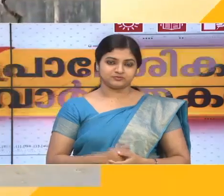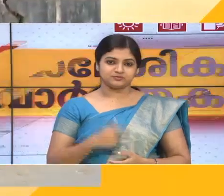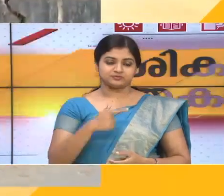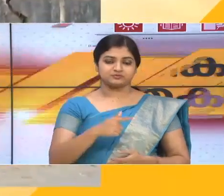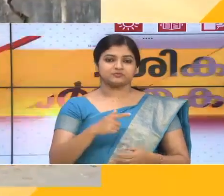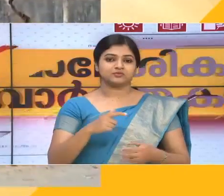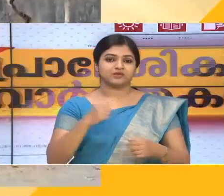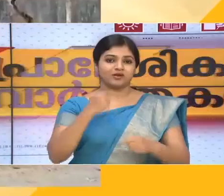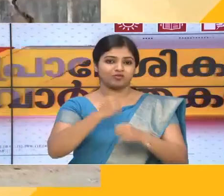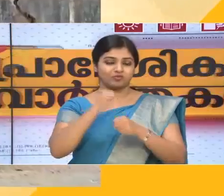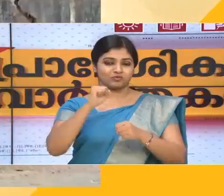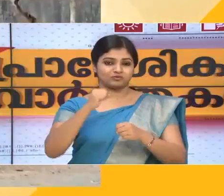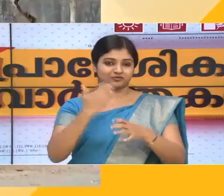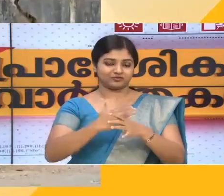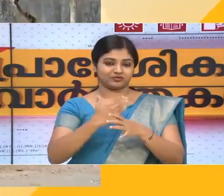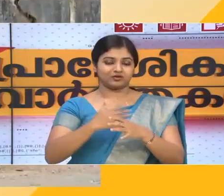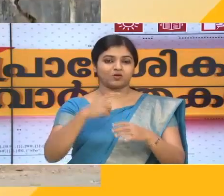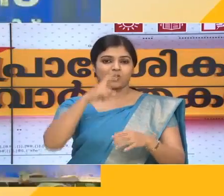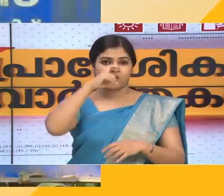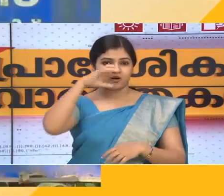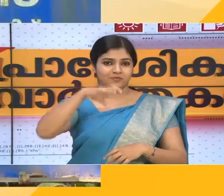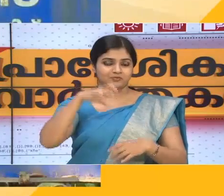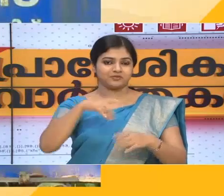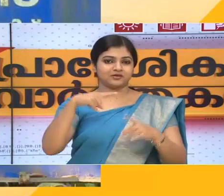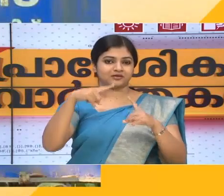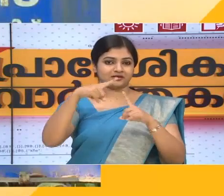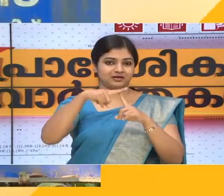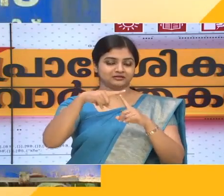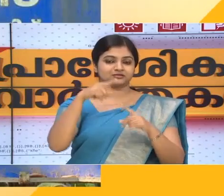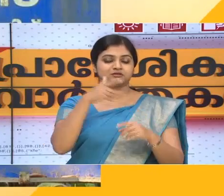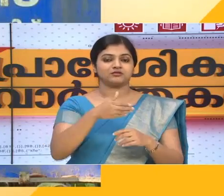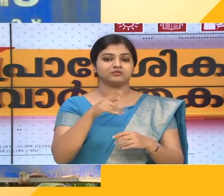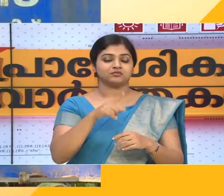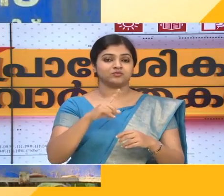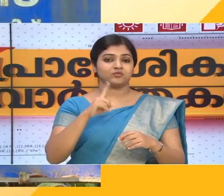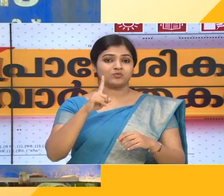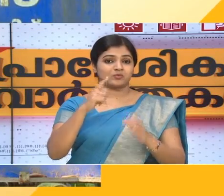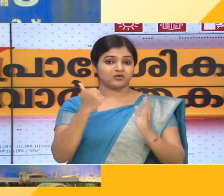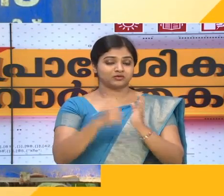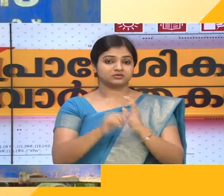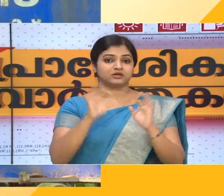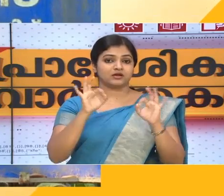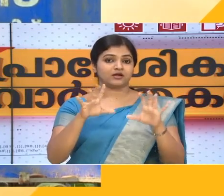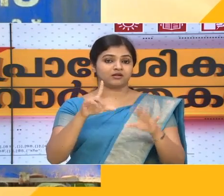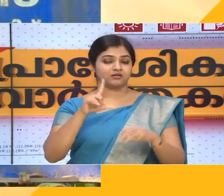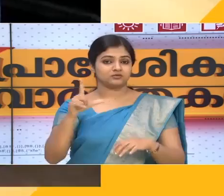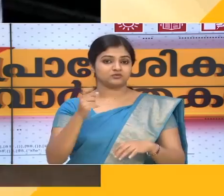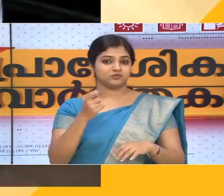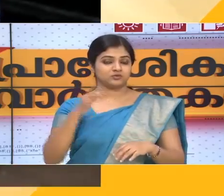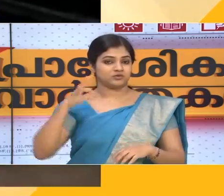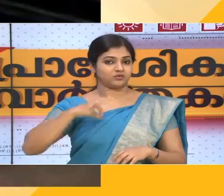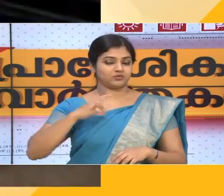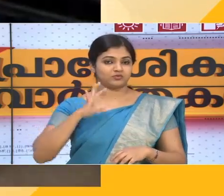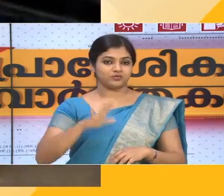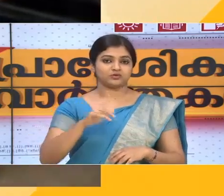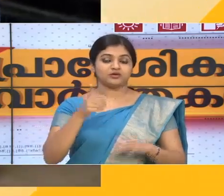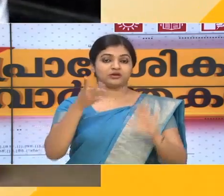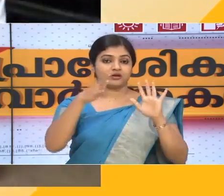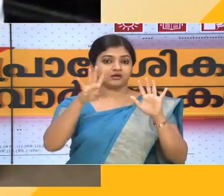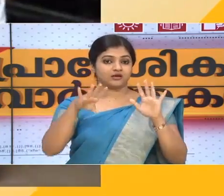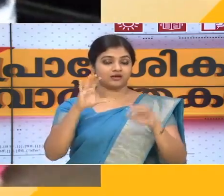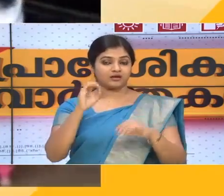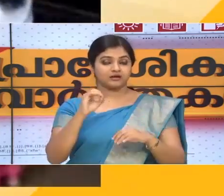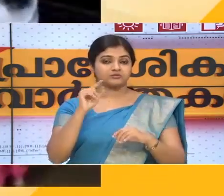പൊതുമേഖലയ്ക്ക് കീഴിൽ പ്രവർത്തിച്ചിരുന്ന കോട്ടയം ടെക്സ്റ്റൈൽസ് പ്രതിമാസം 10 ലക്ഷം രൂപ ലാഭം ഉണ്ടാക്കിയിരുന്നു. 90% സ്ത്രീ തൊഴിലാളികൾ